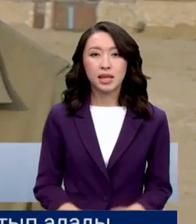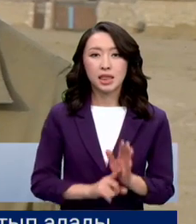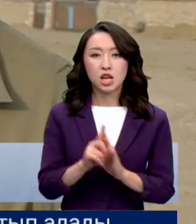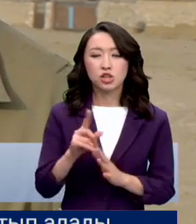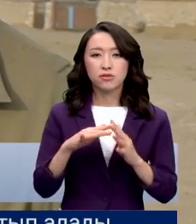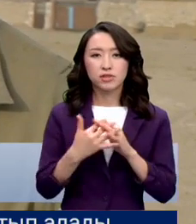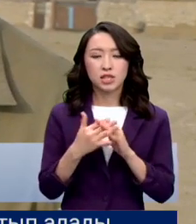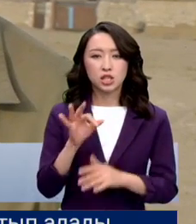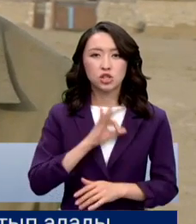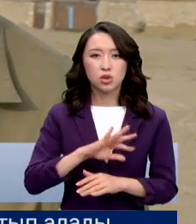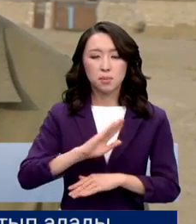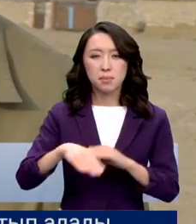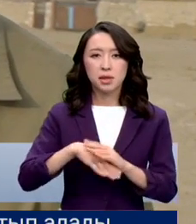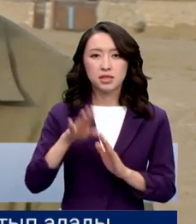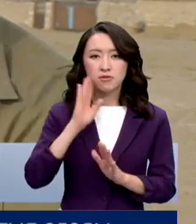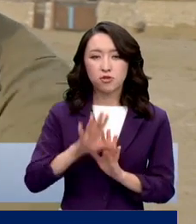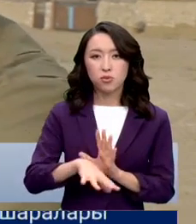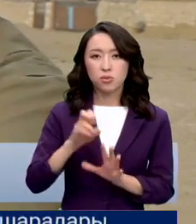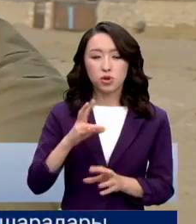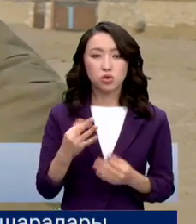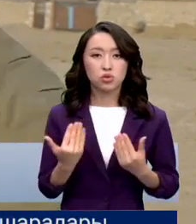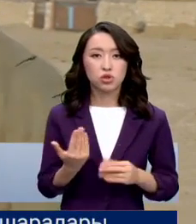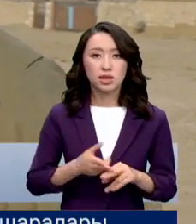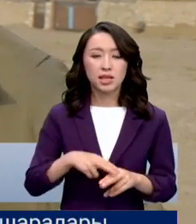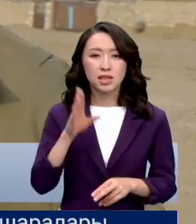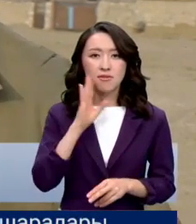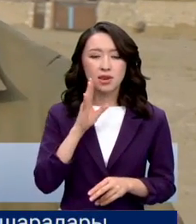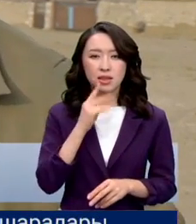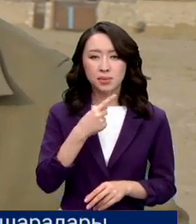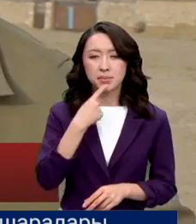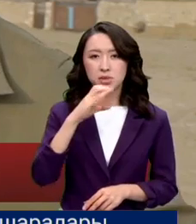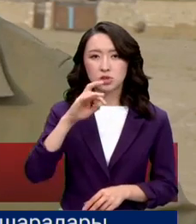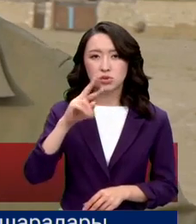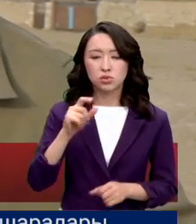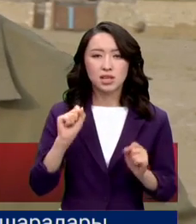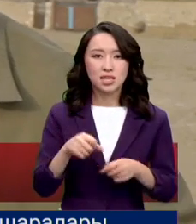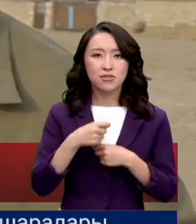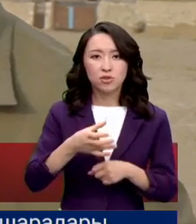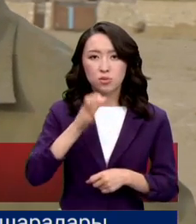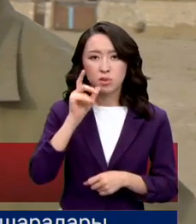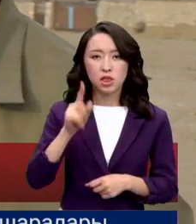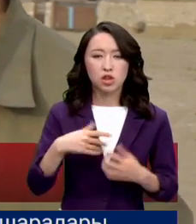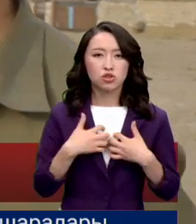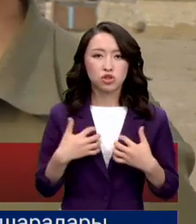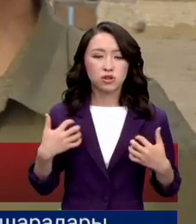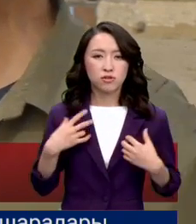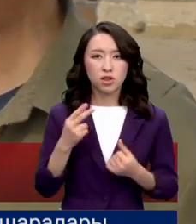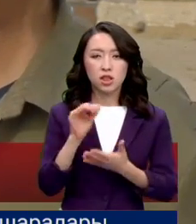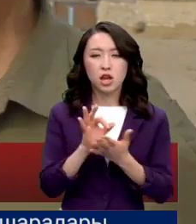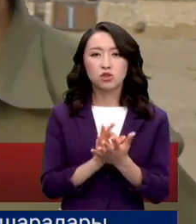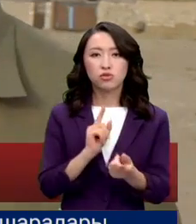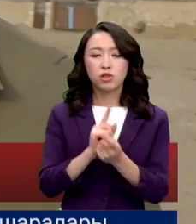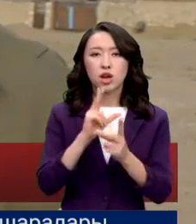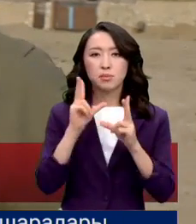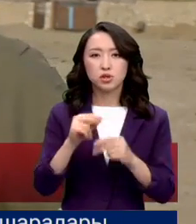Изначально в селе использовали подземные источники, но сейчас эта вода настолько соленая, что ее не может употреблять даже скотина. На отчетных встречах